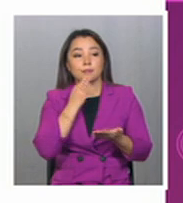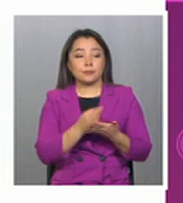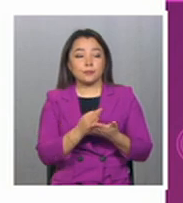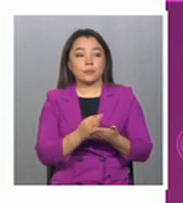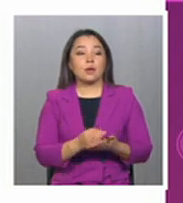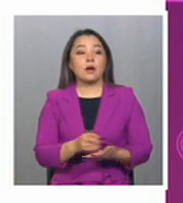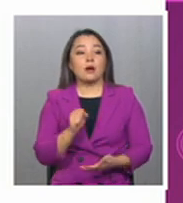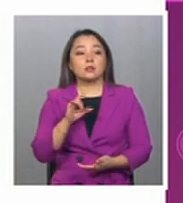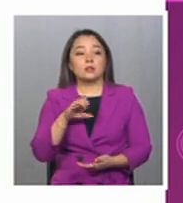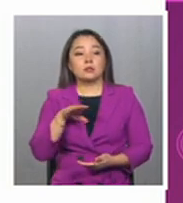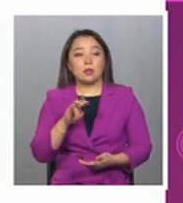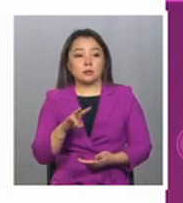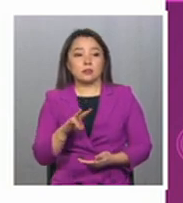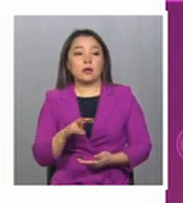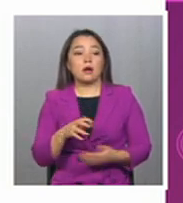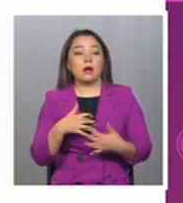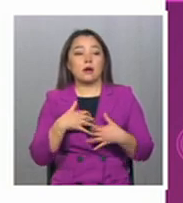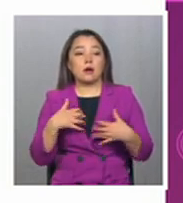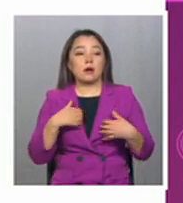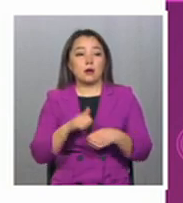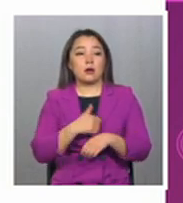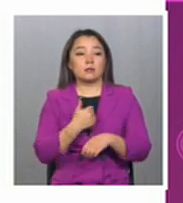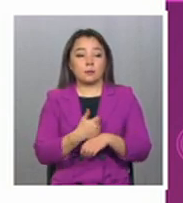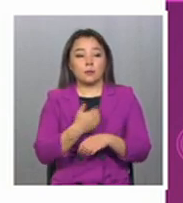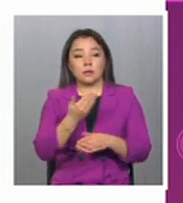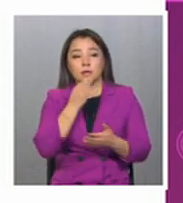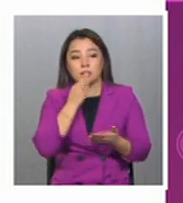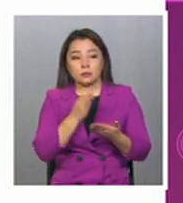жалғастырайық. Арыстан аң патшасы.